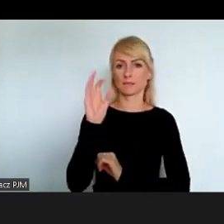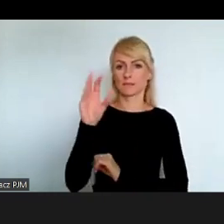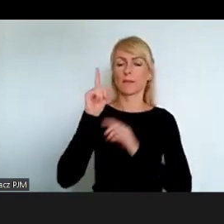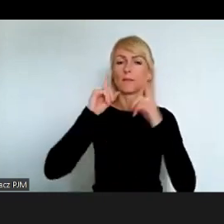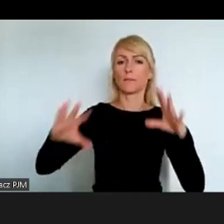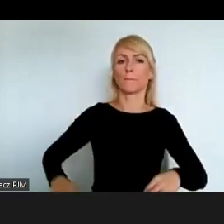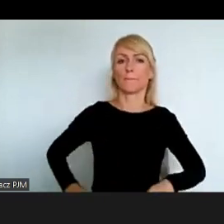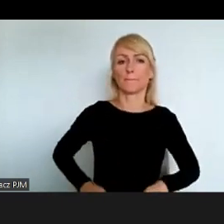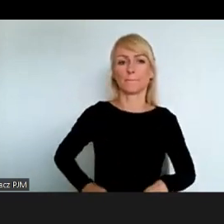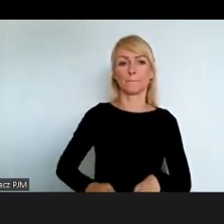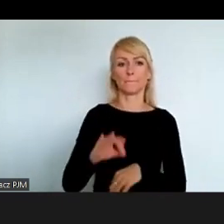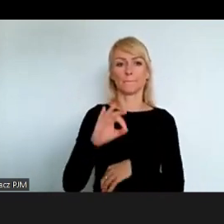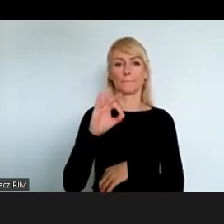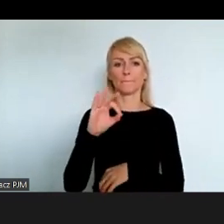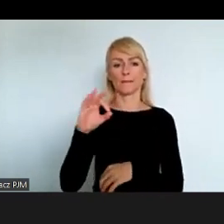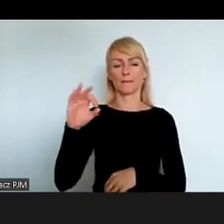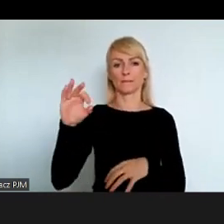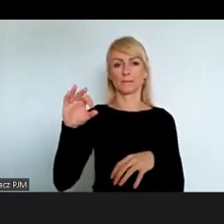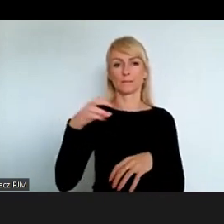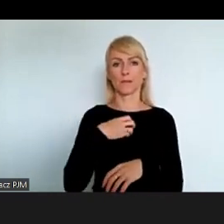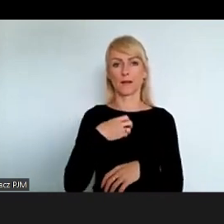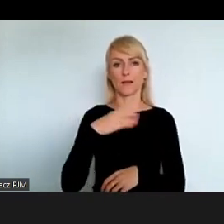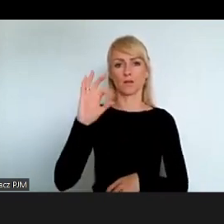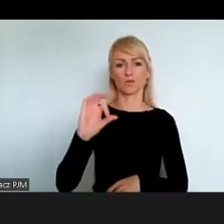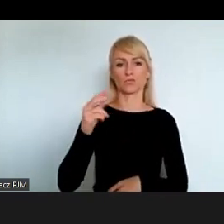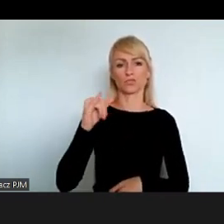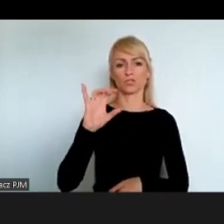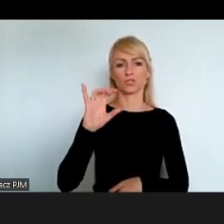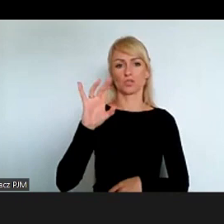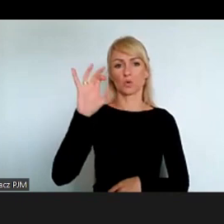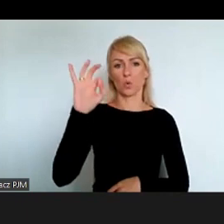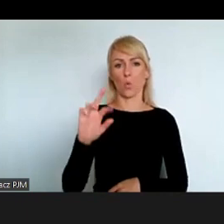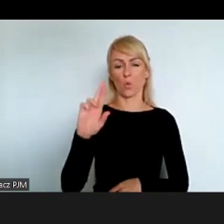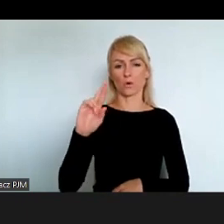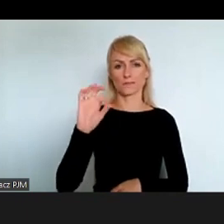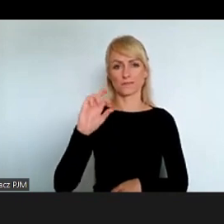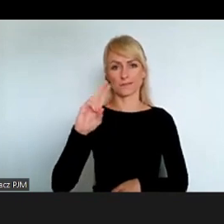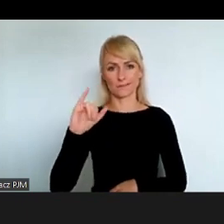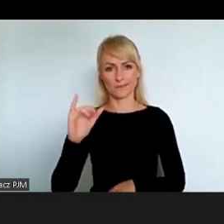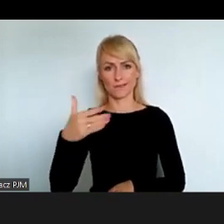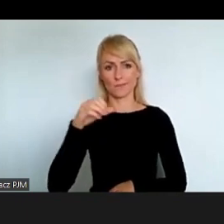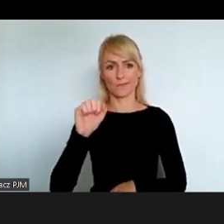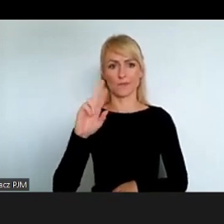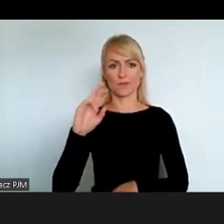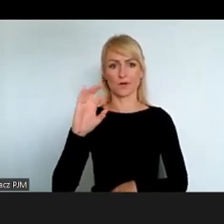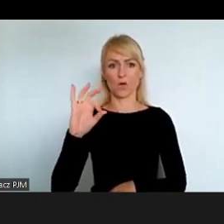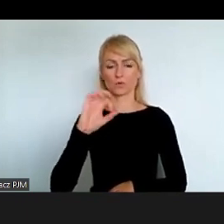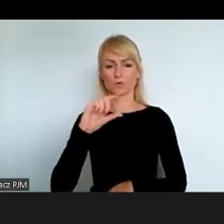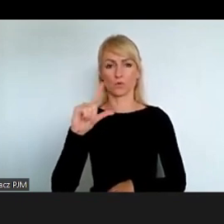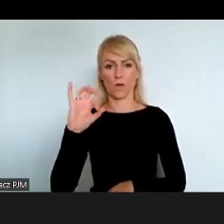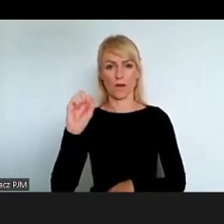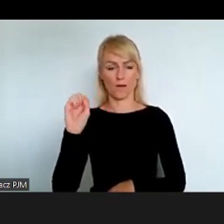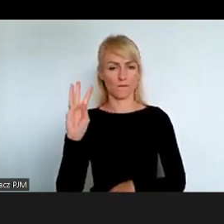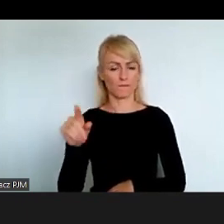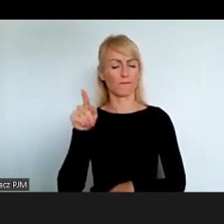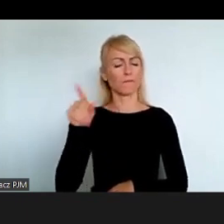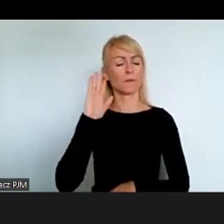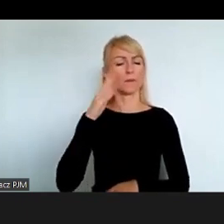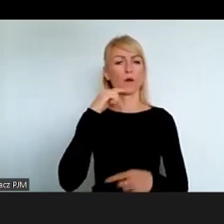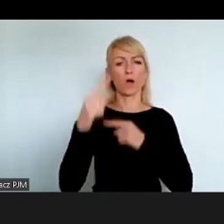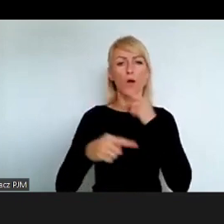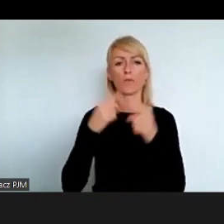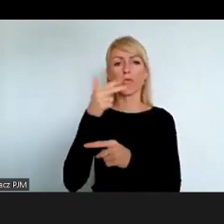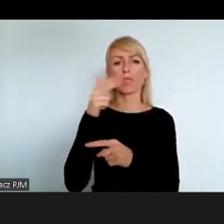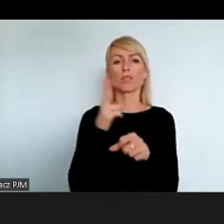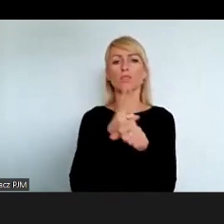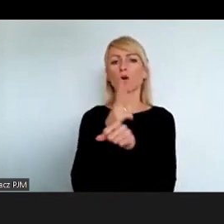pana dyrektora Mirosława Śnigórskiego, który opowie o dostępności w